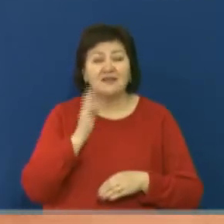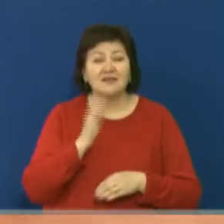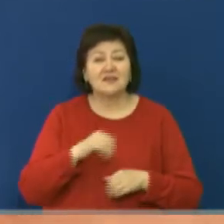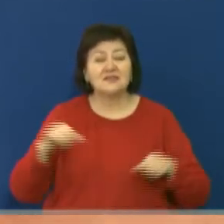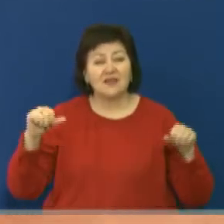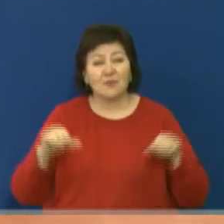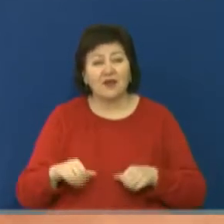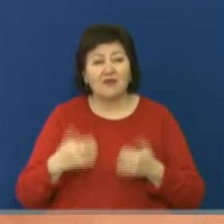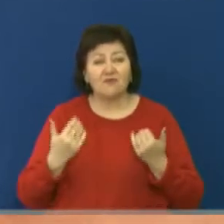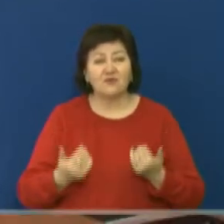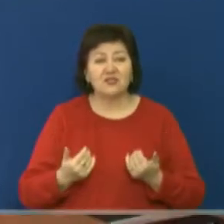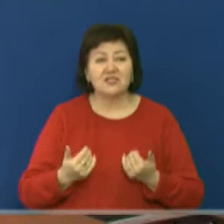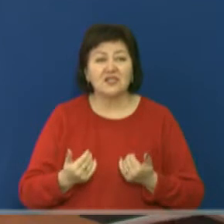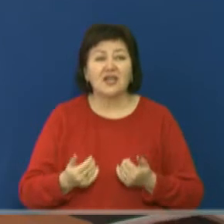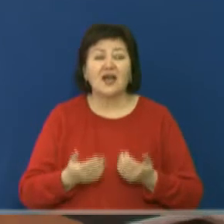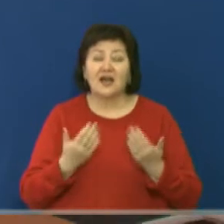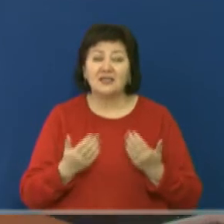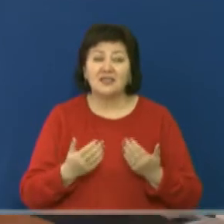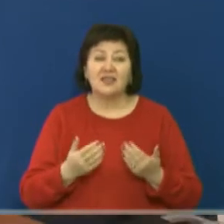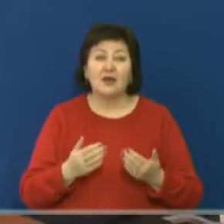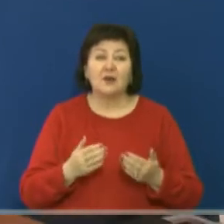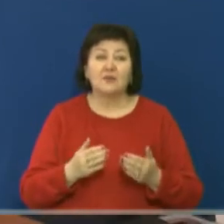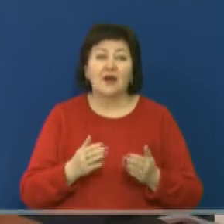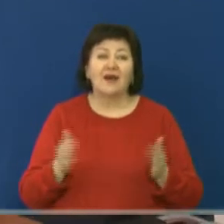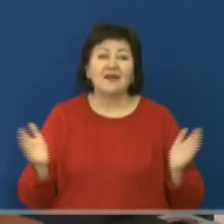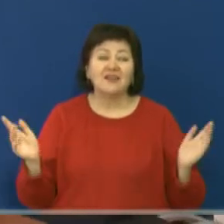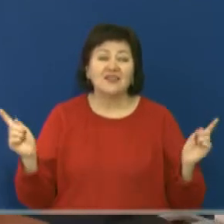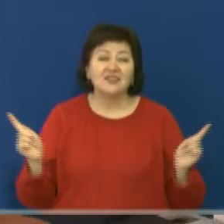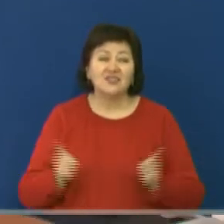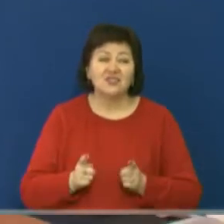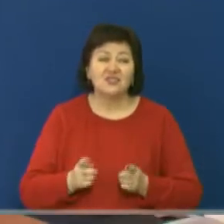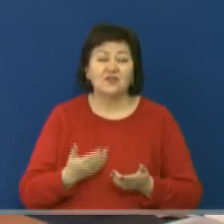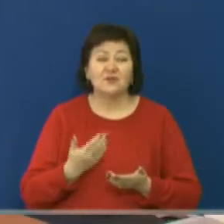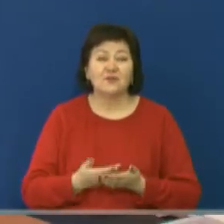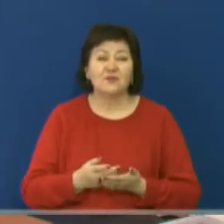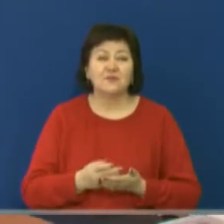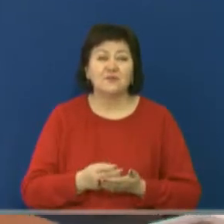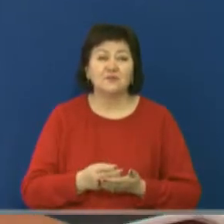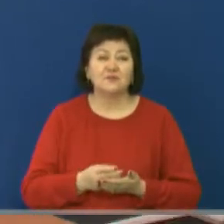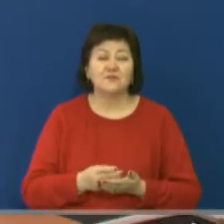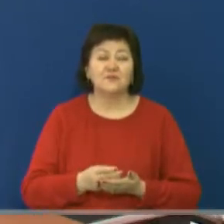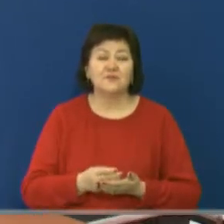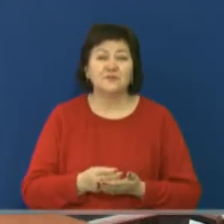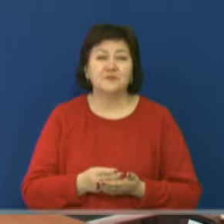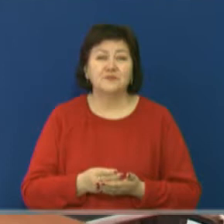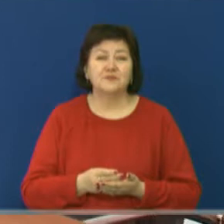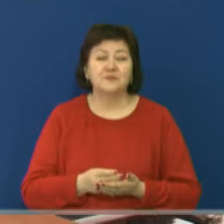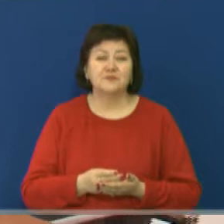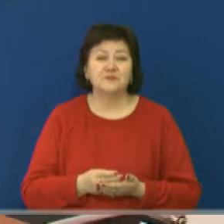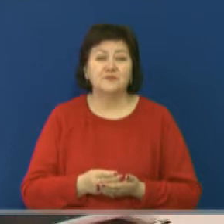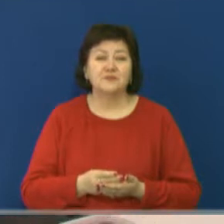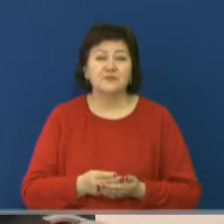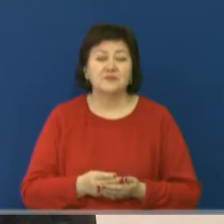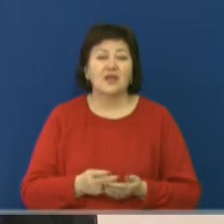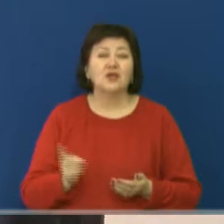отырып, сот олардың тек құқықтарын шектеу жөнінде шешім қабылдады. Что значит ограничение? Ограничение значит, что вам...